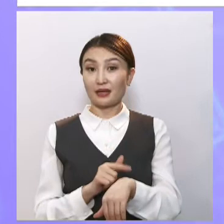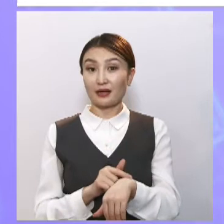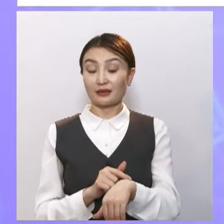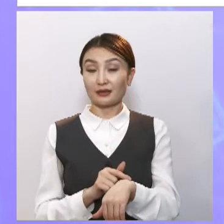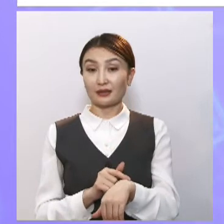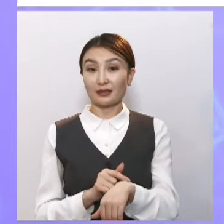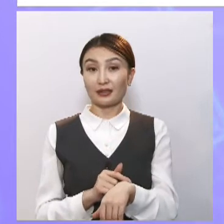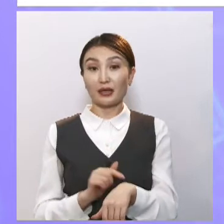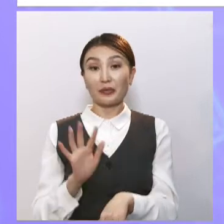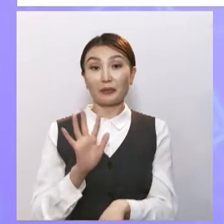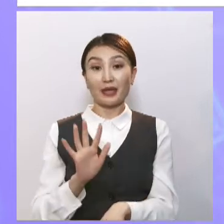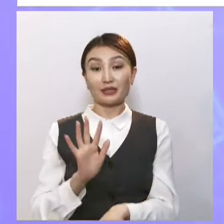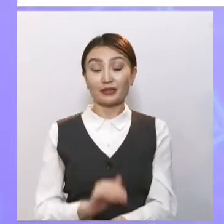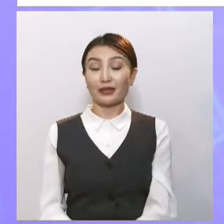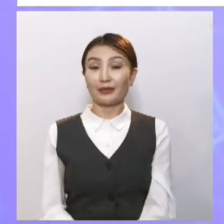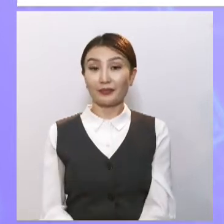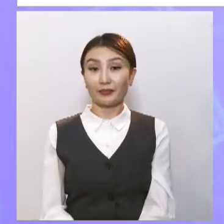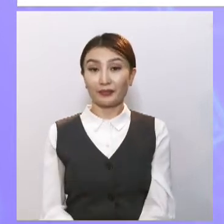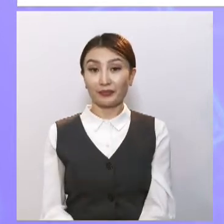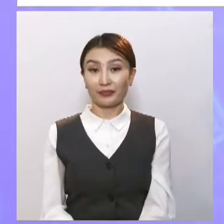Саат 5'de.